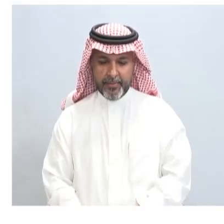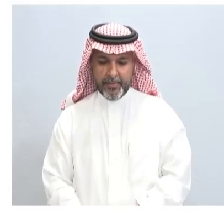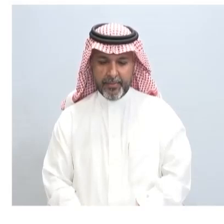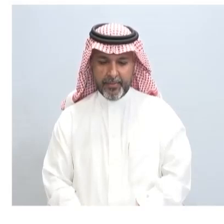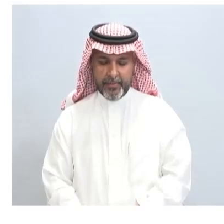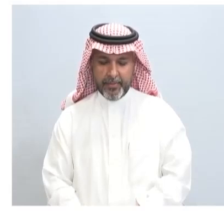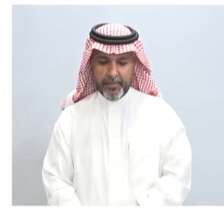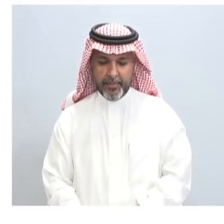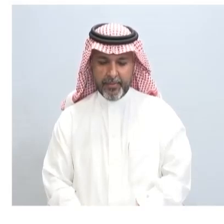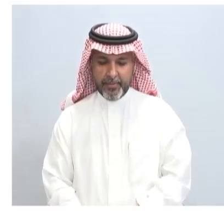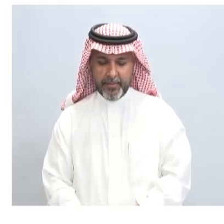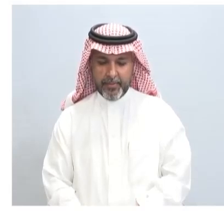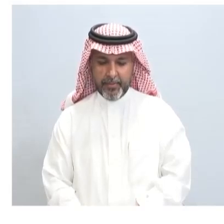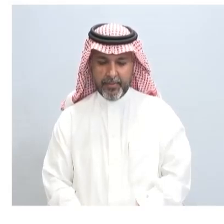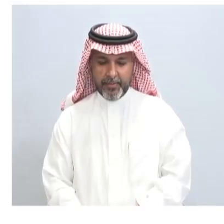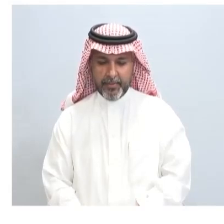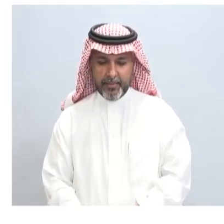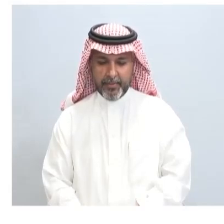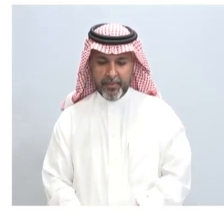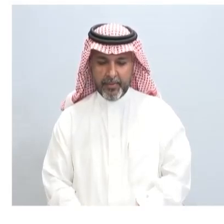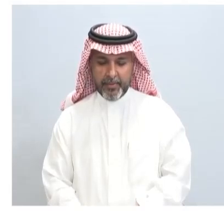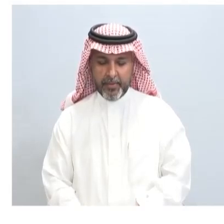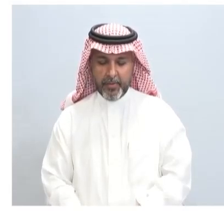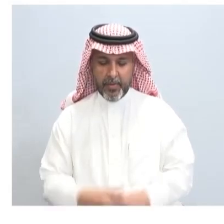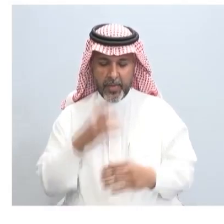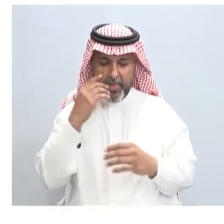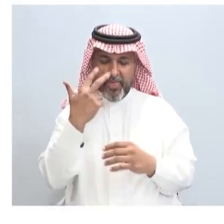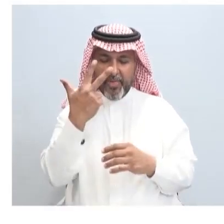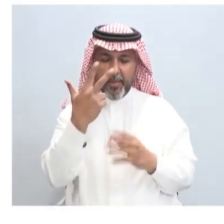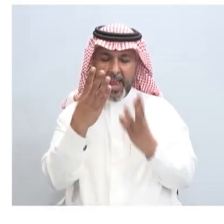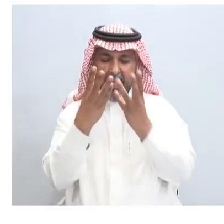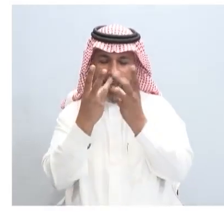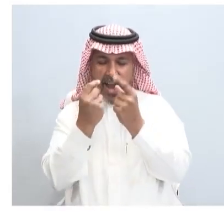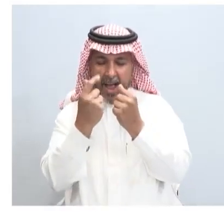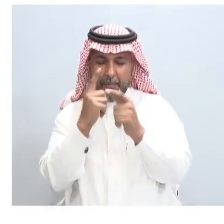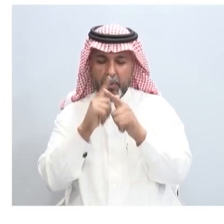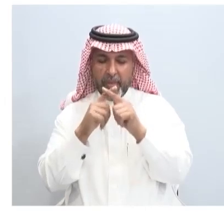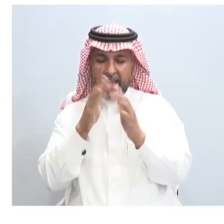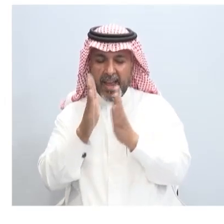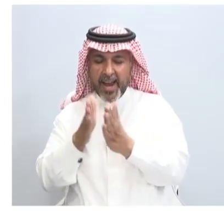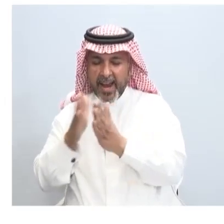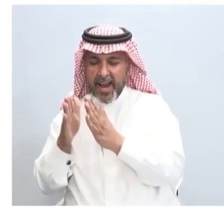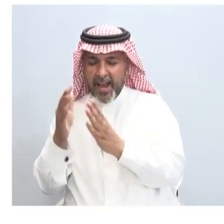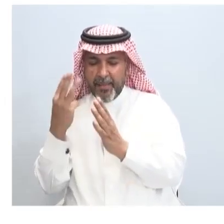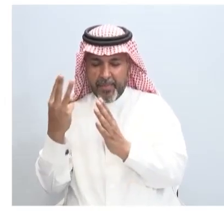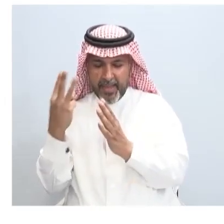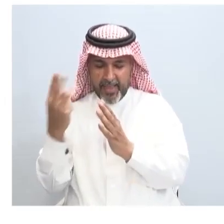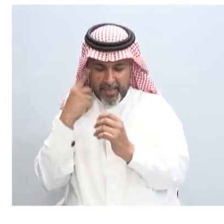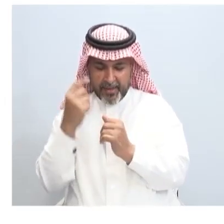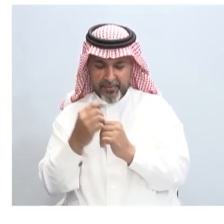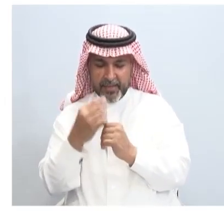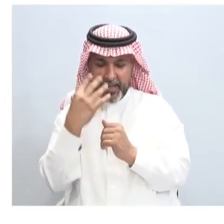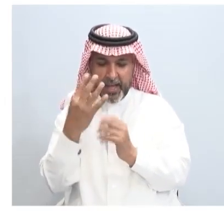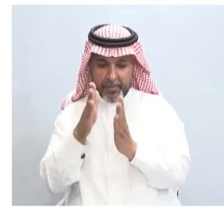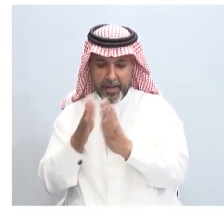هو الثمانيه عدد العناصر والثلاثه هذه عدد ايش عدد الخانات او اماكن عدد الخانات اللي انت